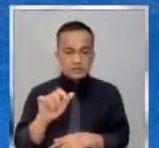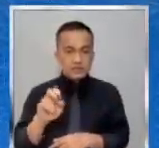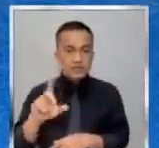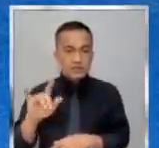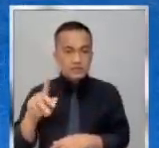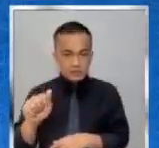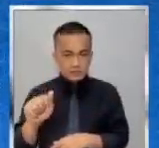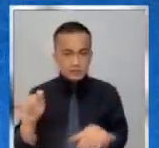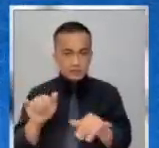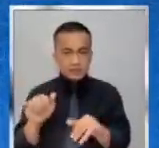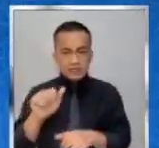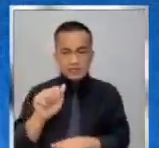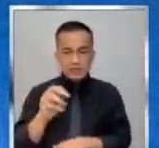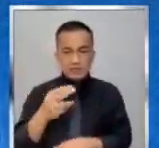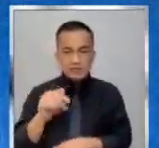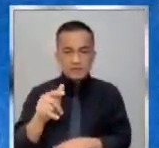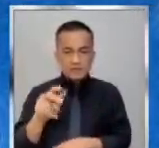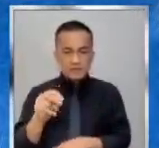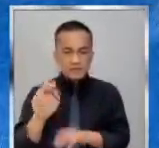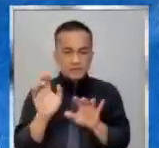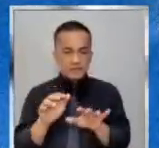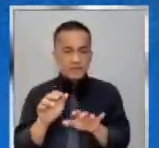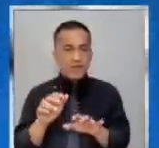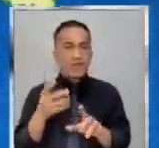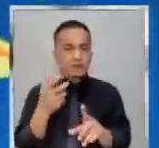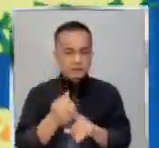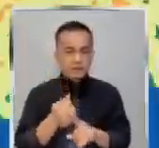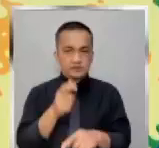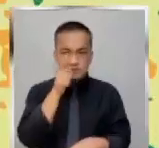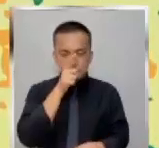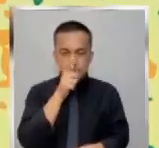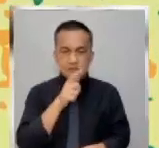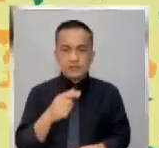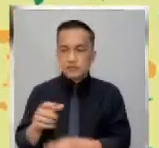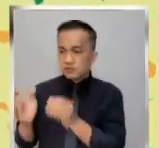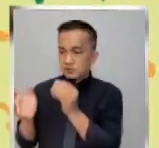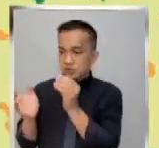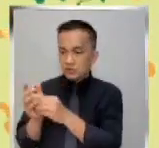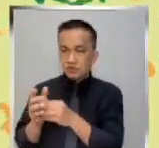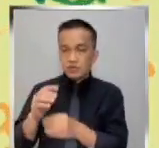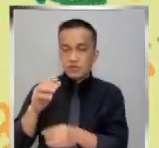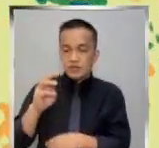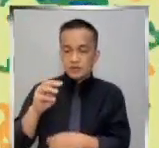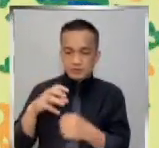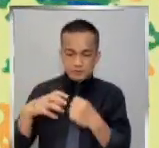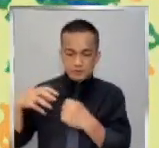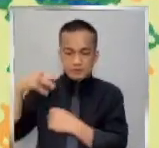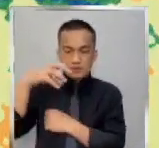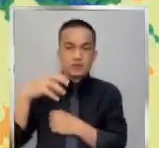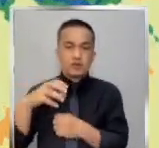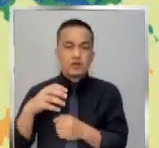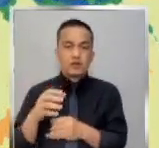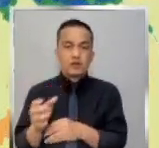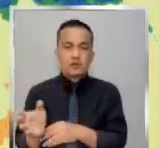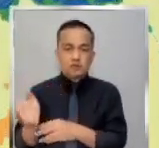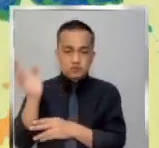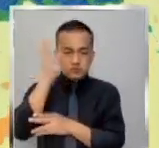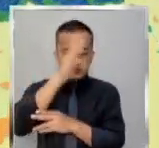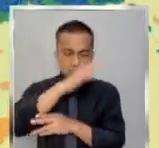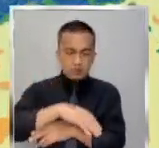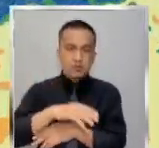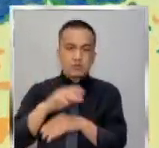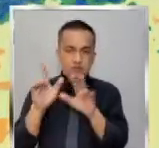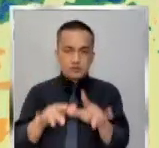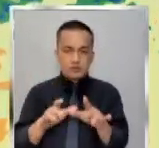ang amihan na nakakaapekto sa Luzon. Base sa datos ng Metro Weather, magiging maulan buong araw sa Cagayan Valley,